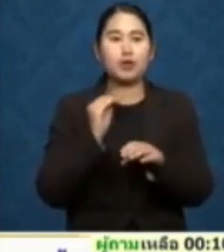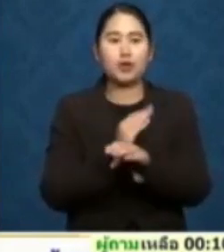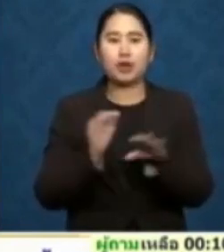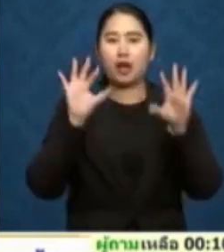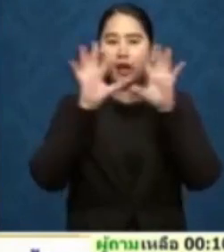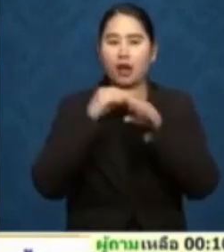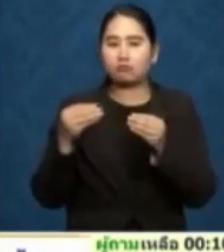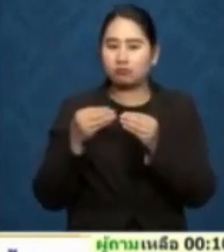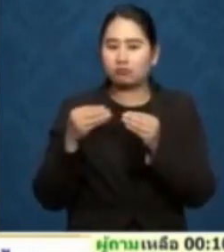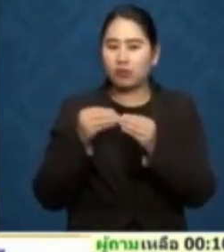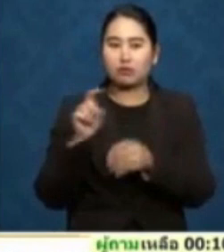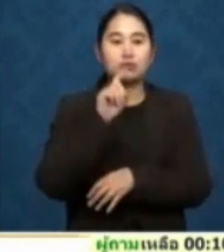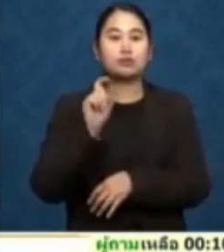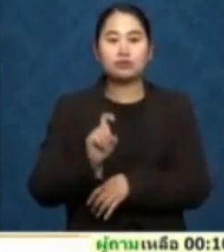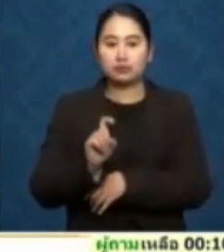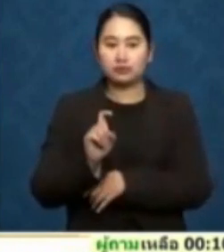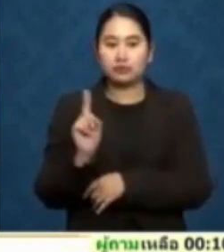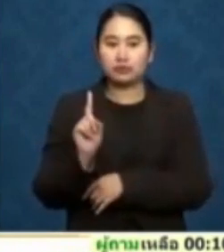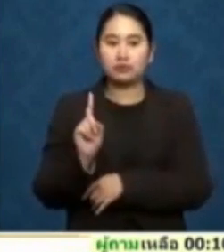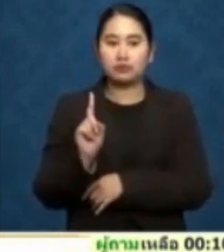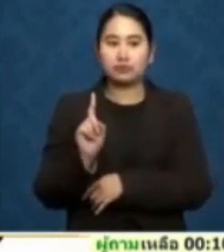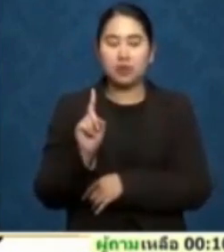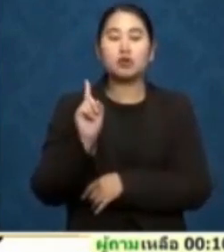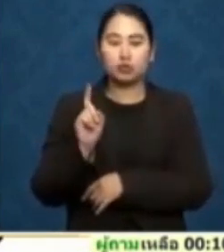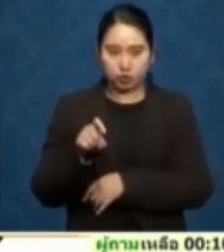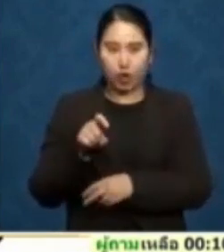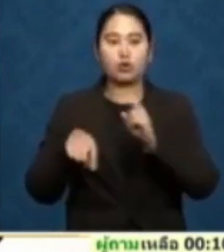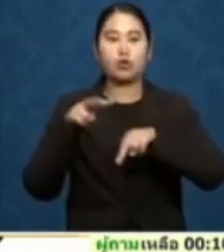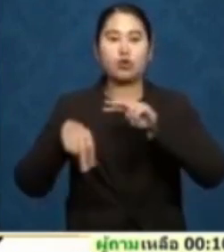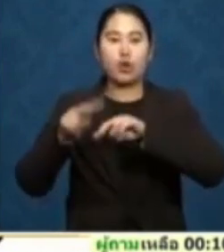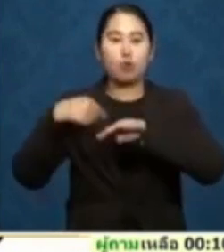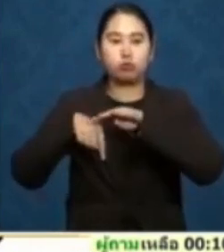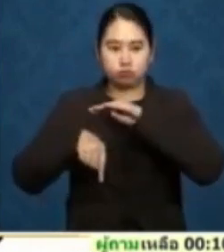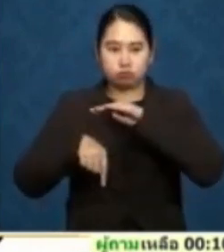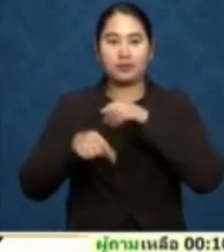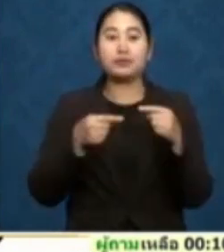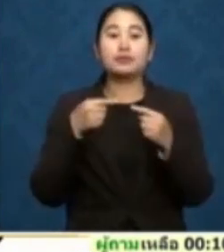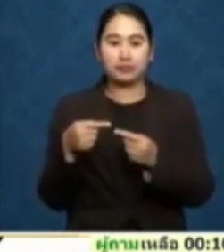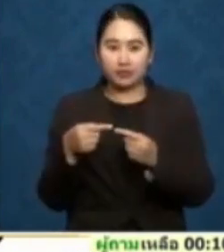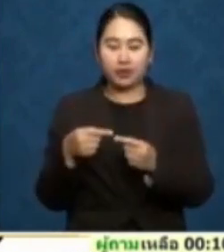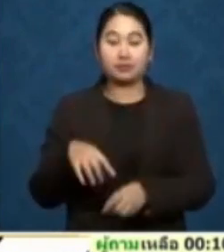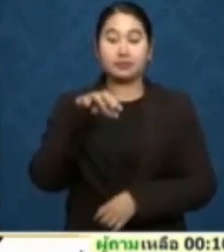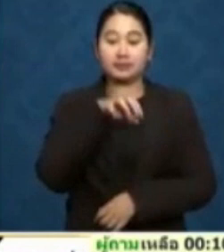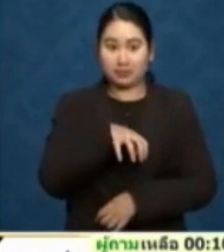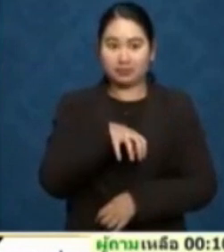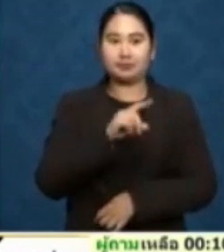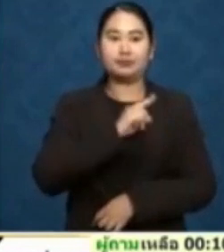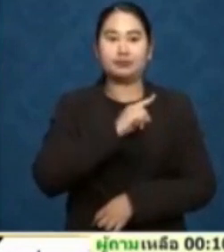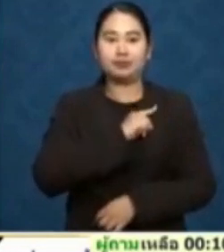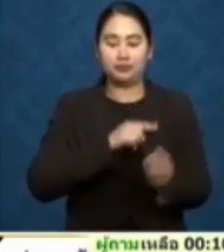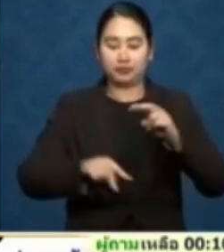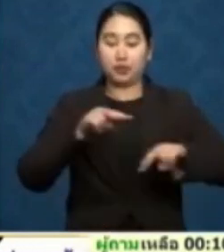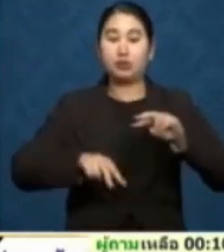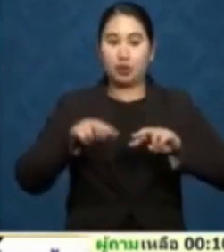ไม่ต้องมีการตรวจสอบต่อไปหน่วยงานที่ตรวจสอบคงต้อง